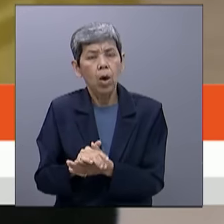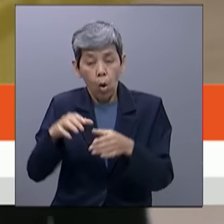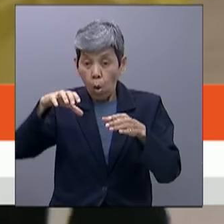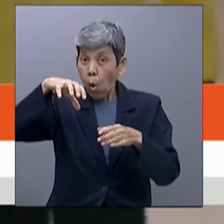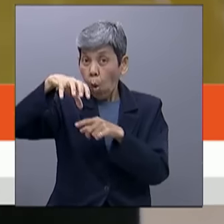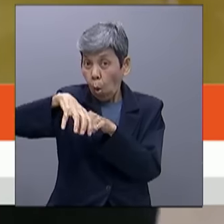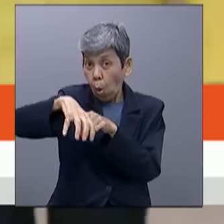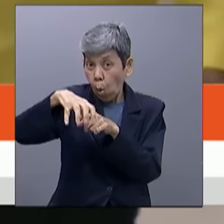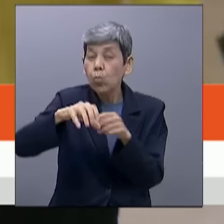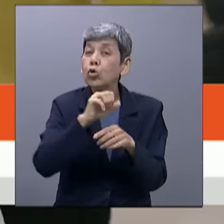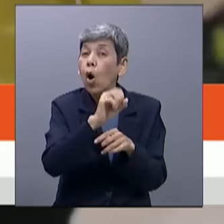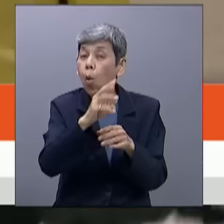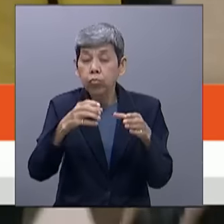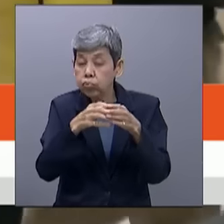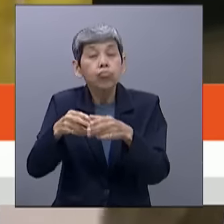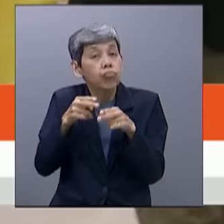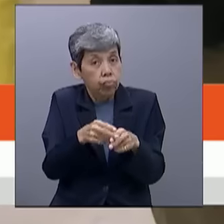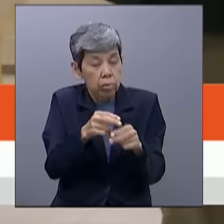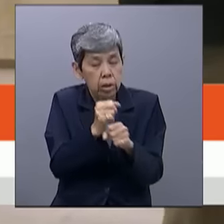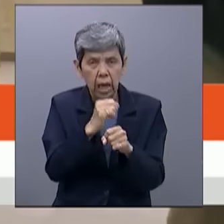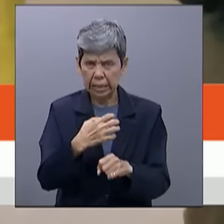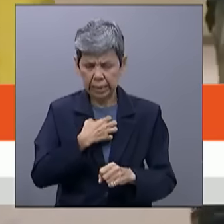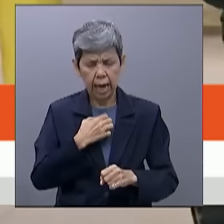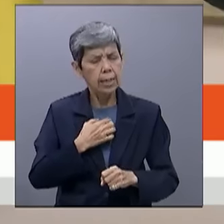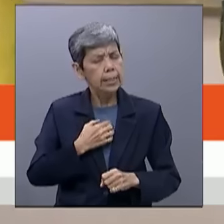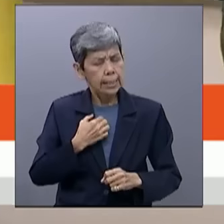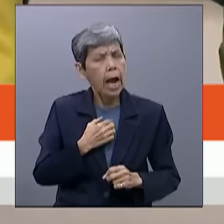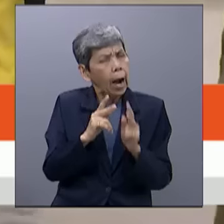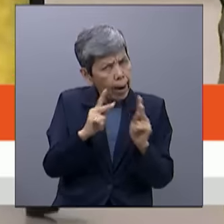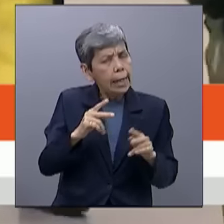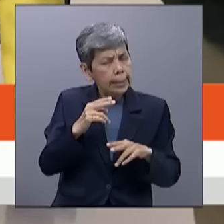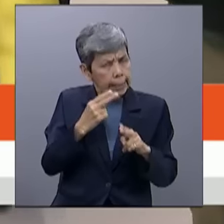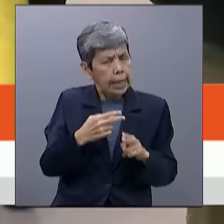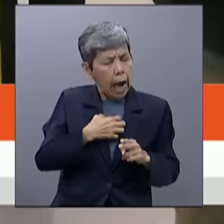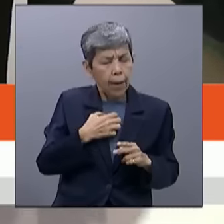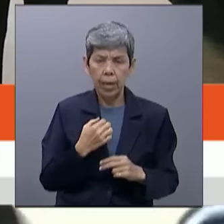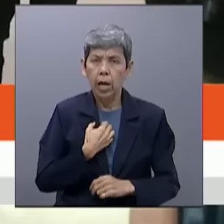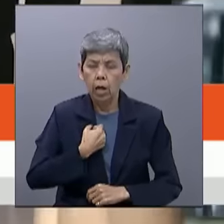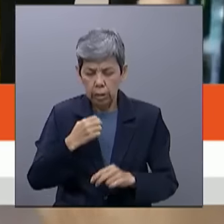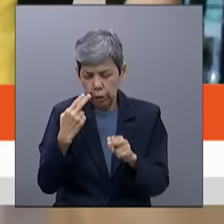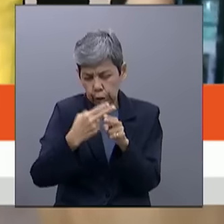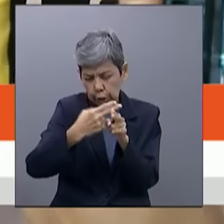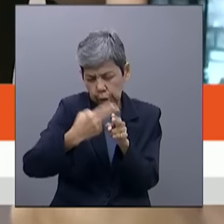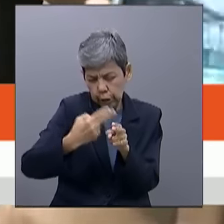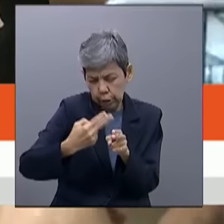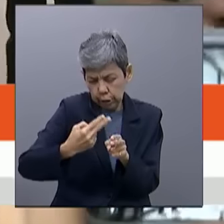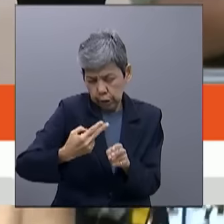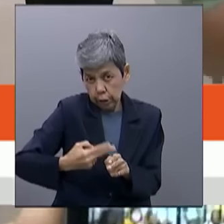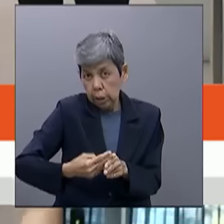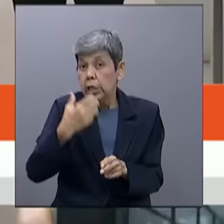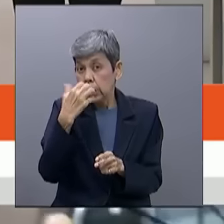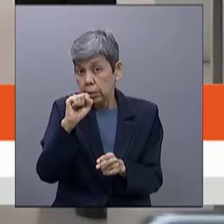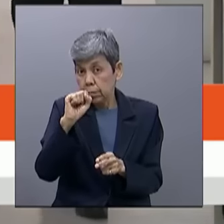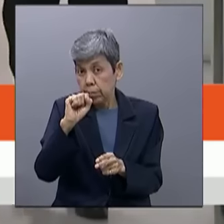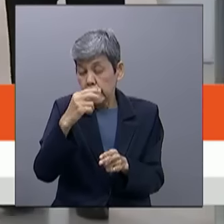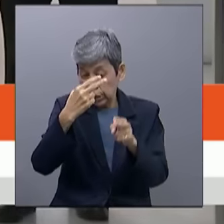ม้แต่กลุ่มสว.อิสระถ้าอยากได้ชุดนั้นชุดนี้เนี่ยคุณก็จะต้องรวมคนให้ได้มากกว่า15